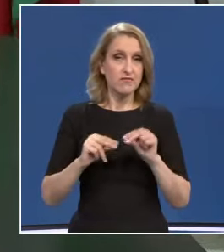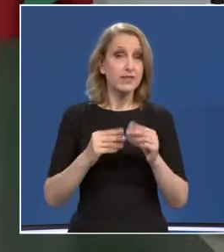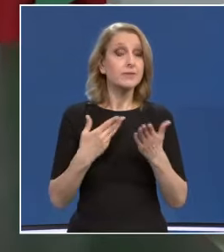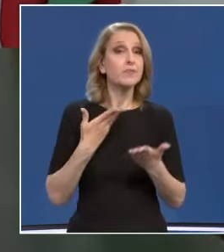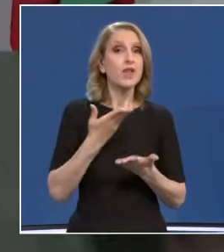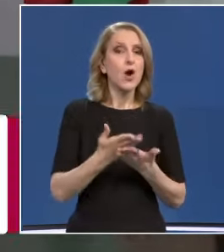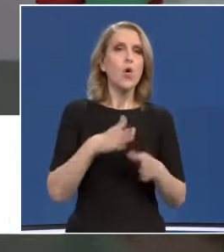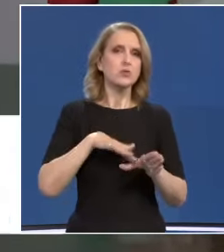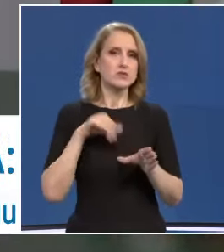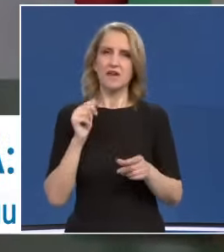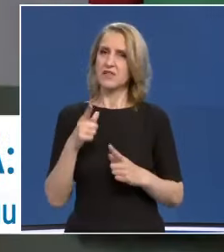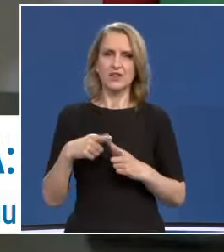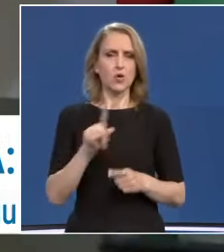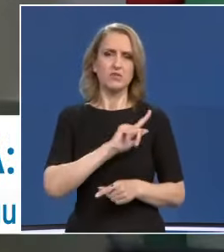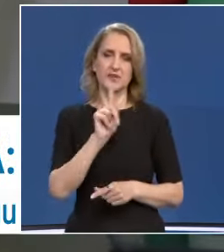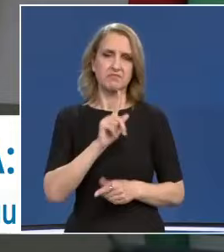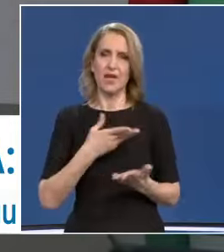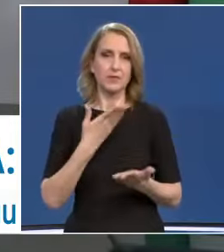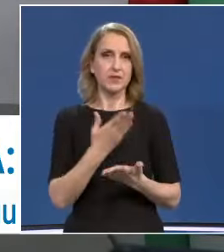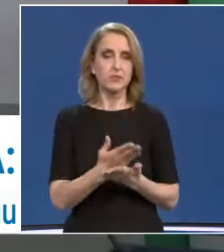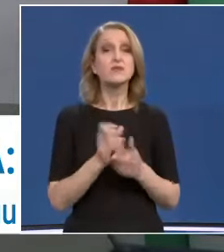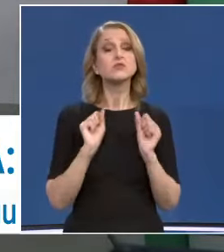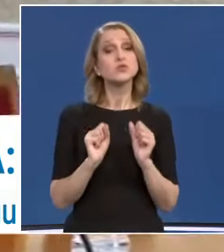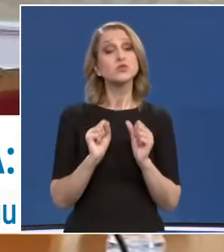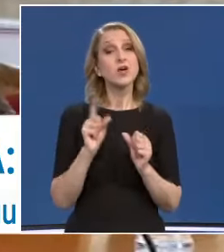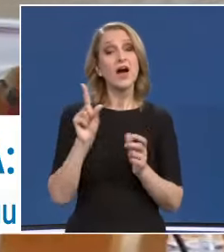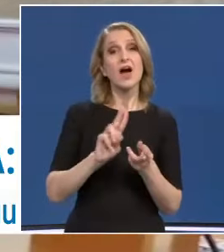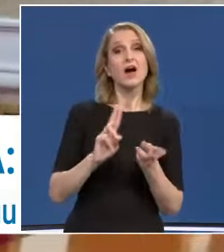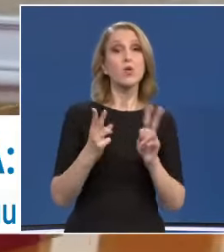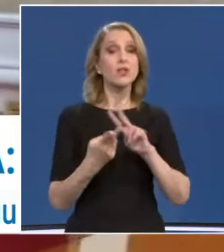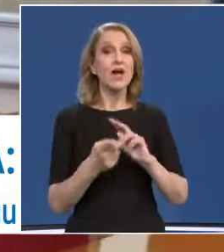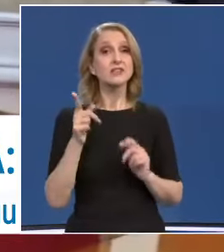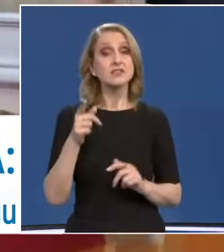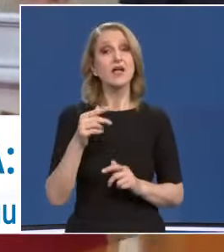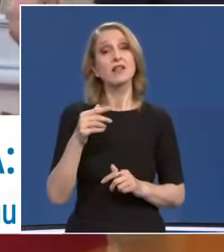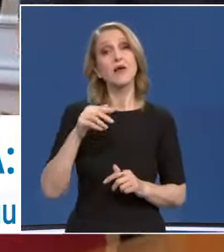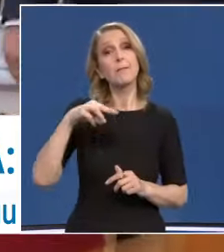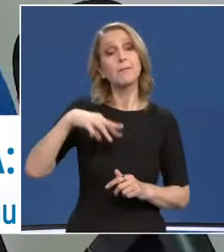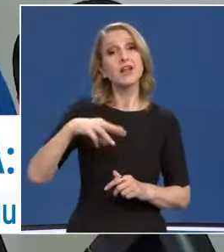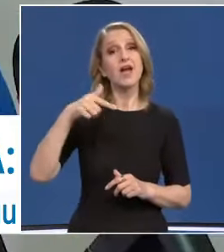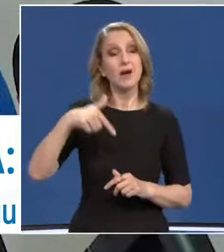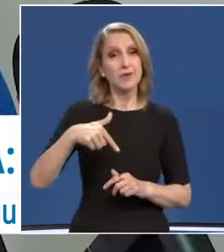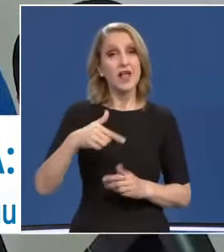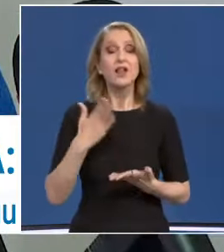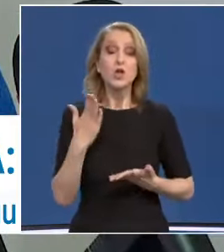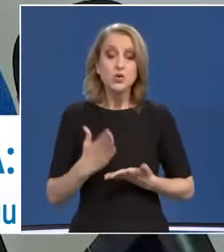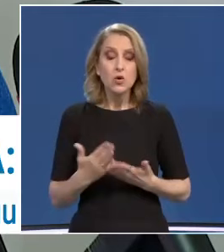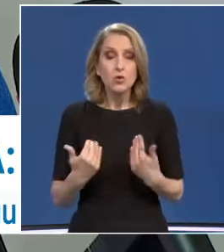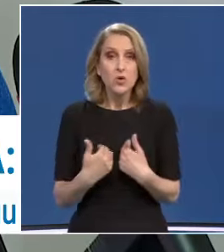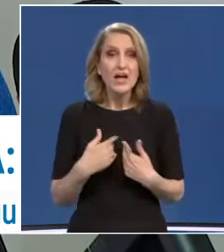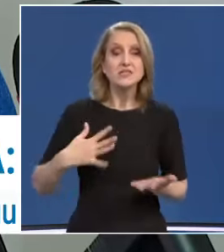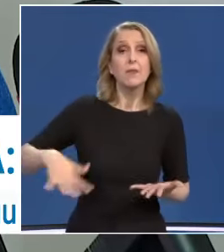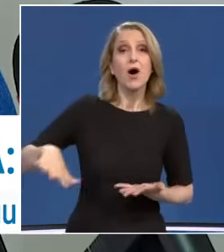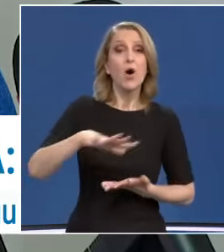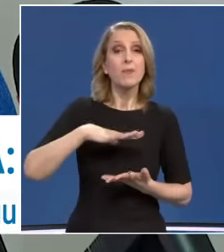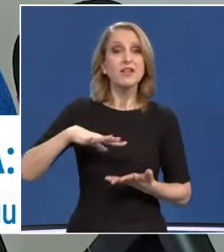Оставка Тодева няма да подава. Ще изчака ротацията и визията на бъдещия премиер Мария Габриел. Докато съм областен управител, аз